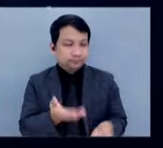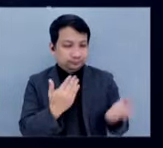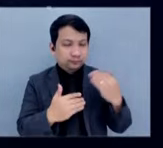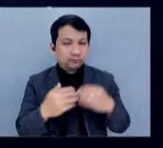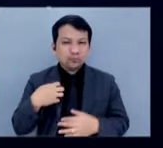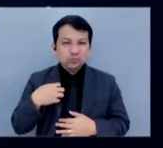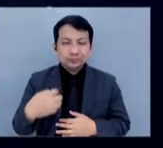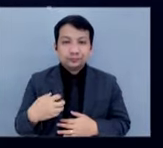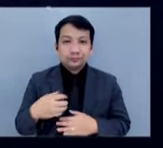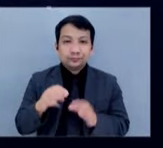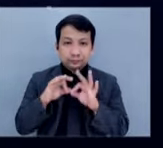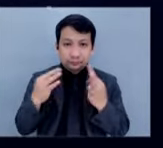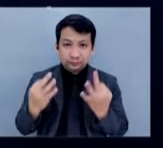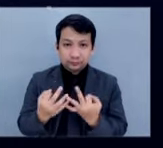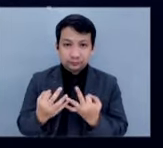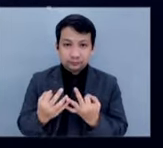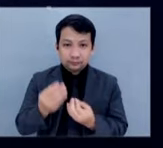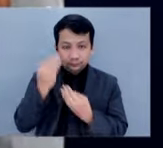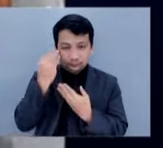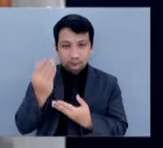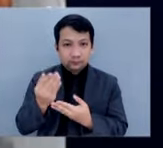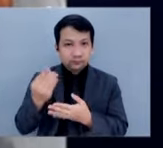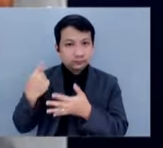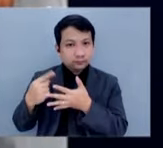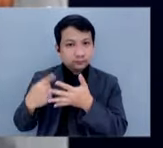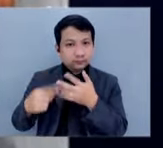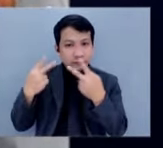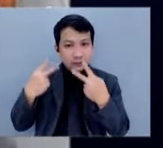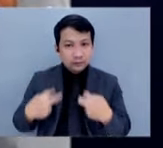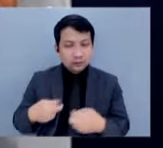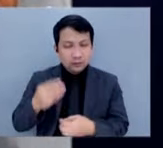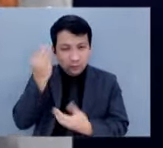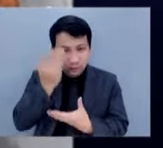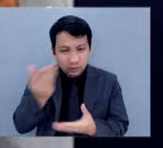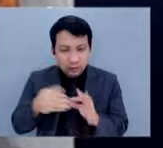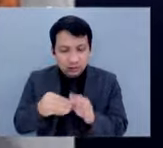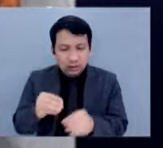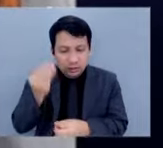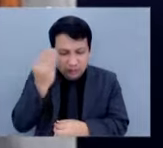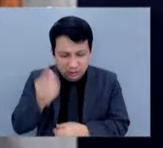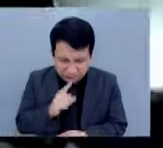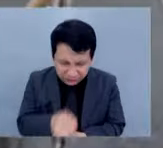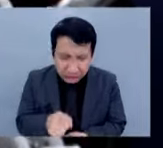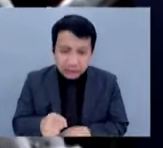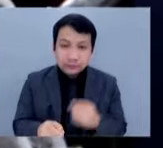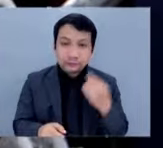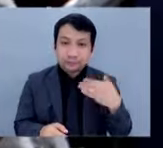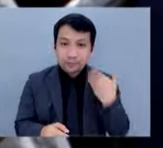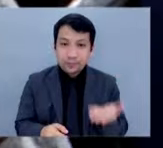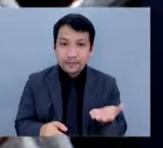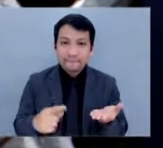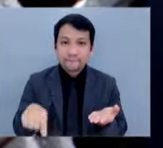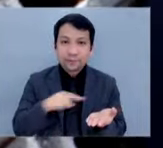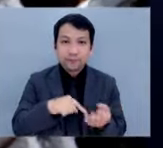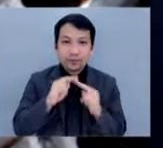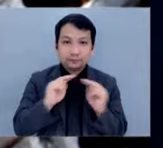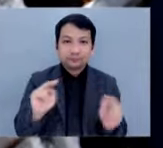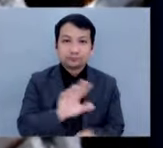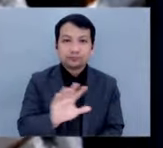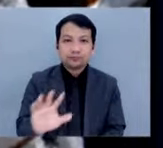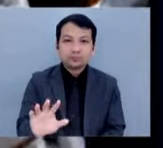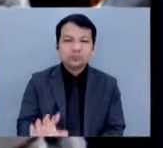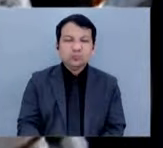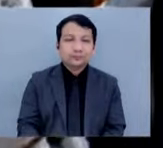ang pamilya ng biktima na ipa-autopsy ang bangkay para malaman ang tunay na ikinamatay nito. Nagbabalita mula sa